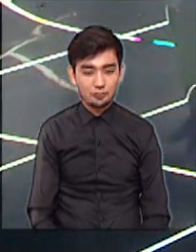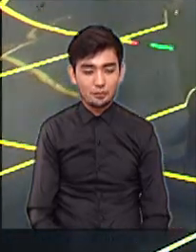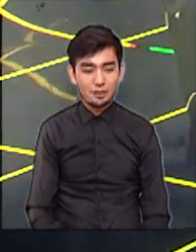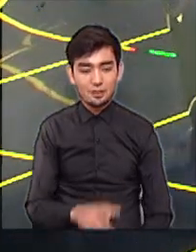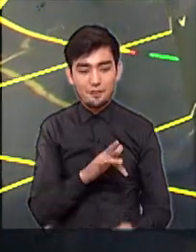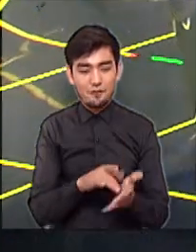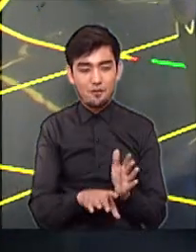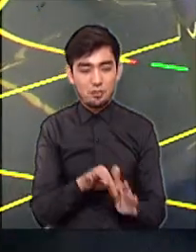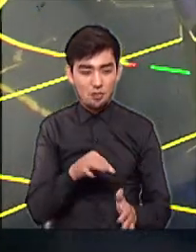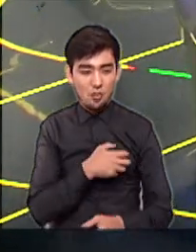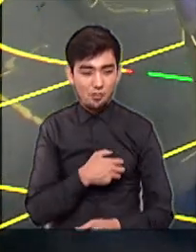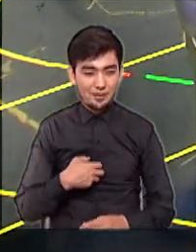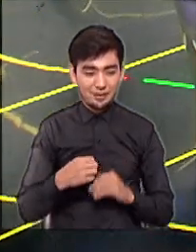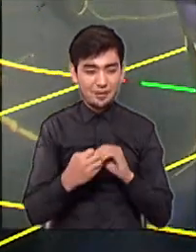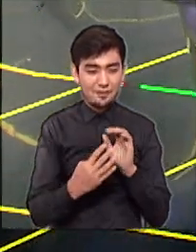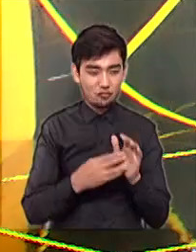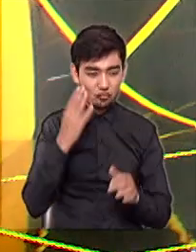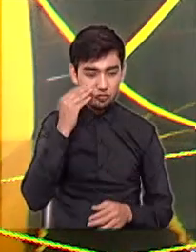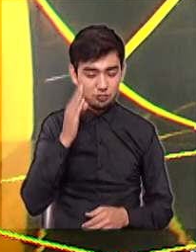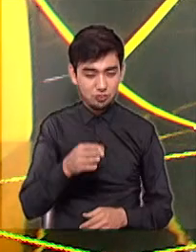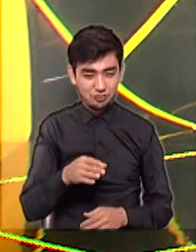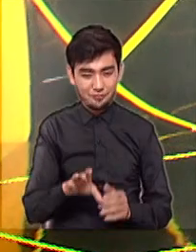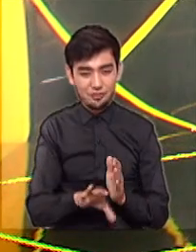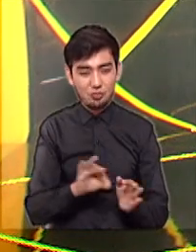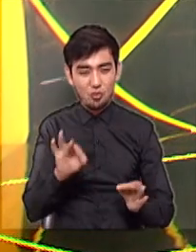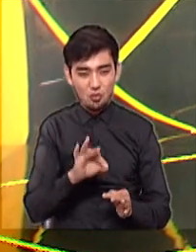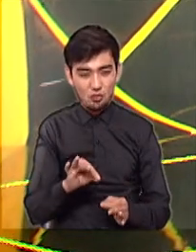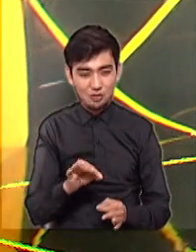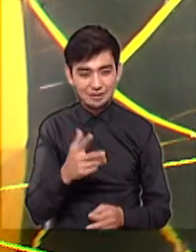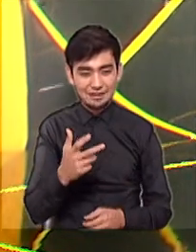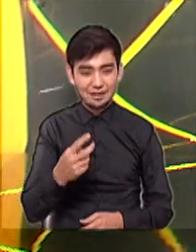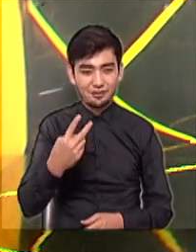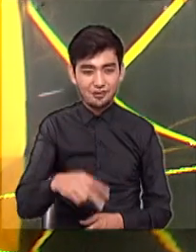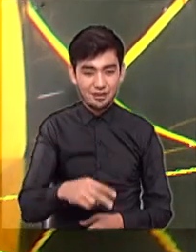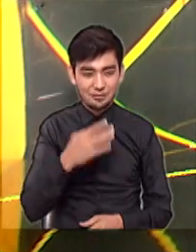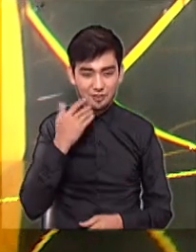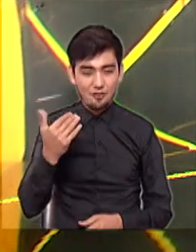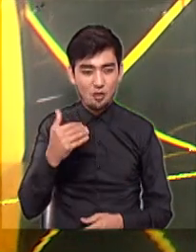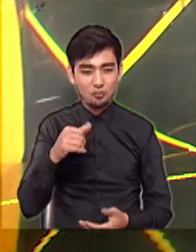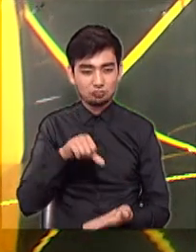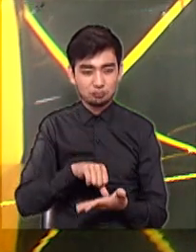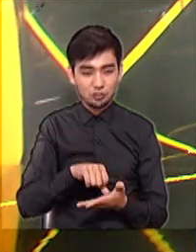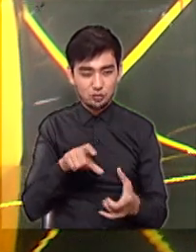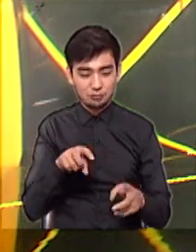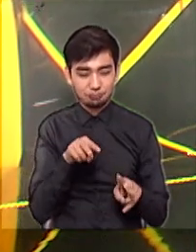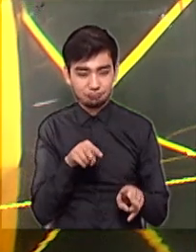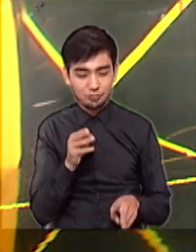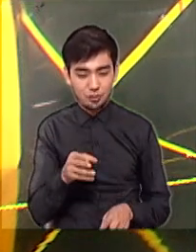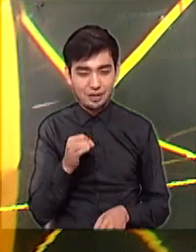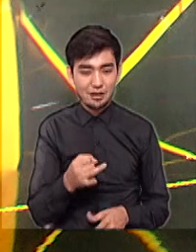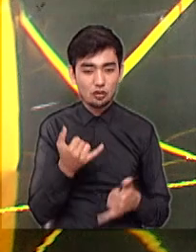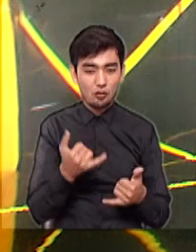Орталық сайлау комиссиясы 19 наурызға жоспарланған саяси науқанға 322 шетелдік байқаушы тіркелген мәлімдеді. Әрі бүгін